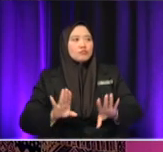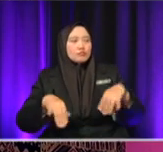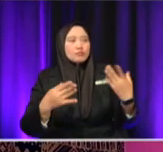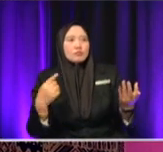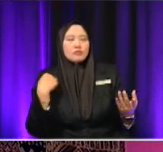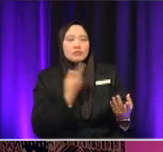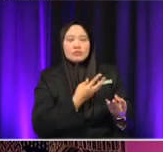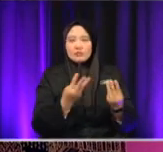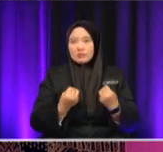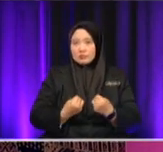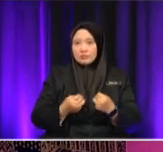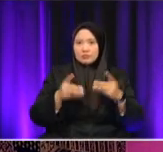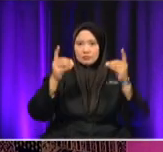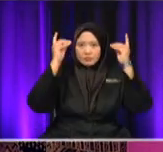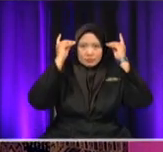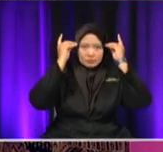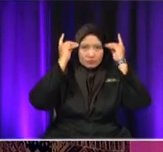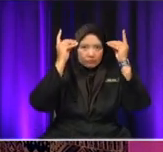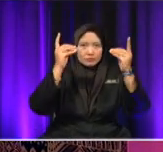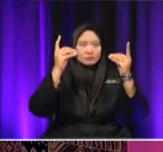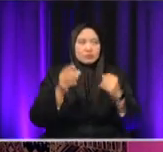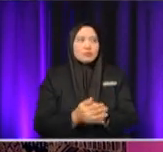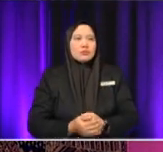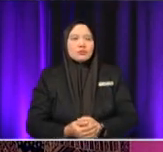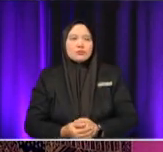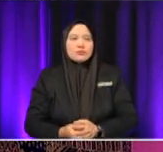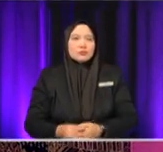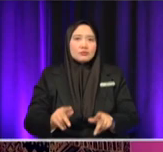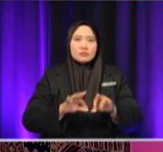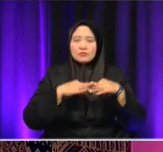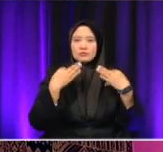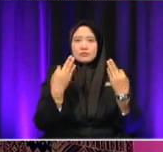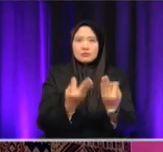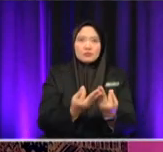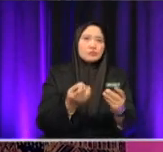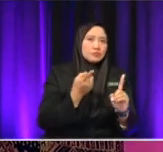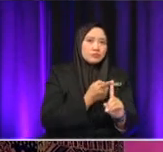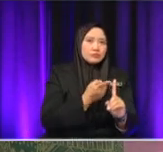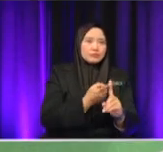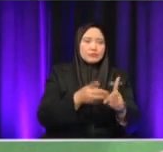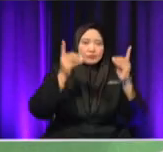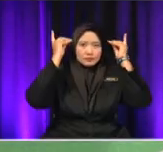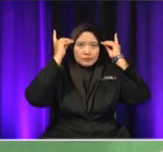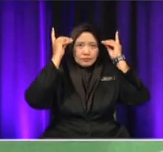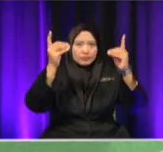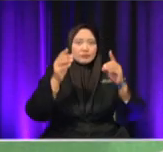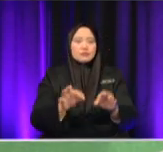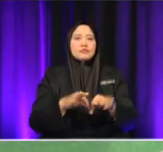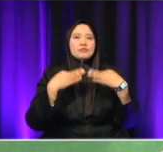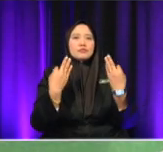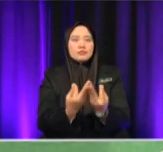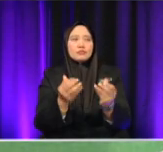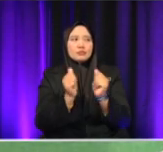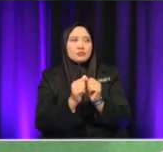apa ini melakukan ibadah kepada Allah Subhanahu Wa Ta'ala mentaati perintah Allah dan Rasul yang pertama mendidik keluarga dengan ibadah yang betul